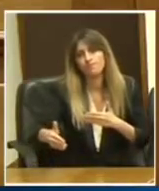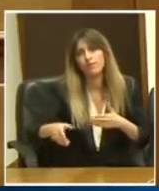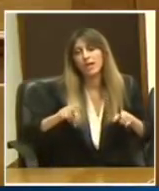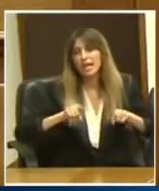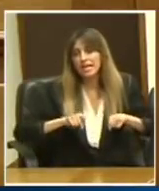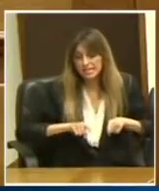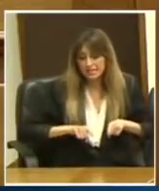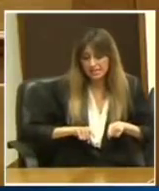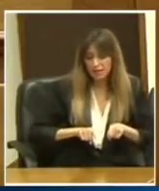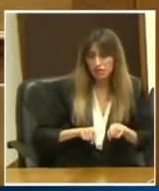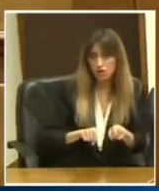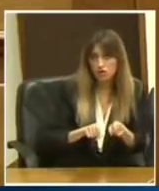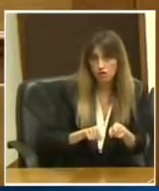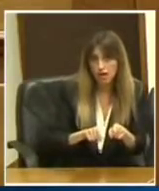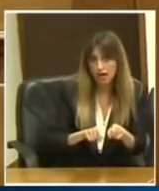μέτρησης